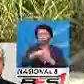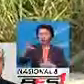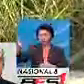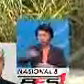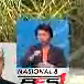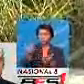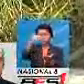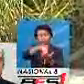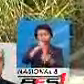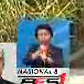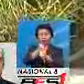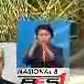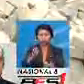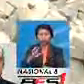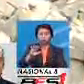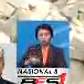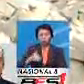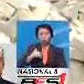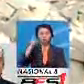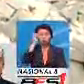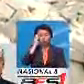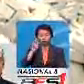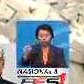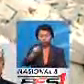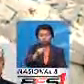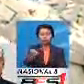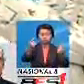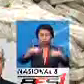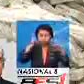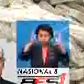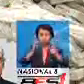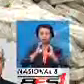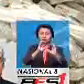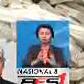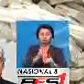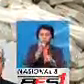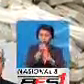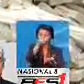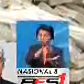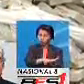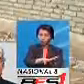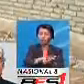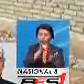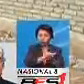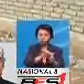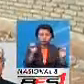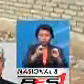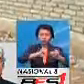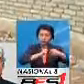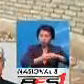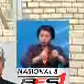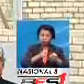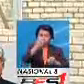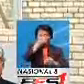semula pekerja yang saya tahu adalah untuk mereka yang datang ke Malaysia secara sah dan kemudiannya tidak menjadi sah kerana mereka